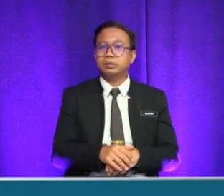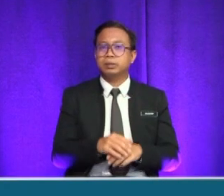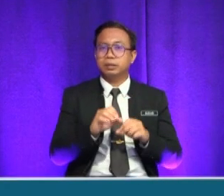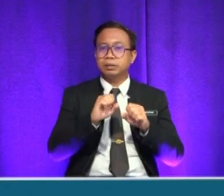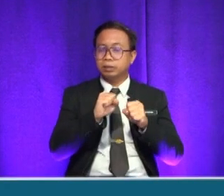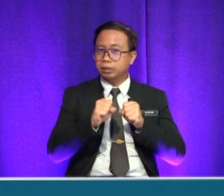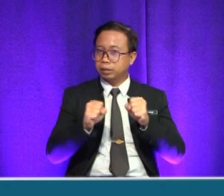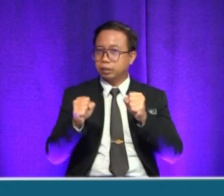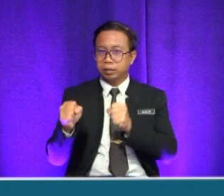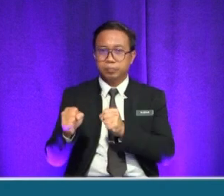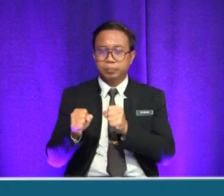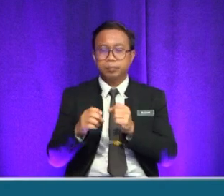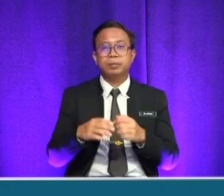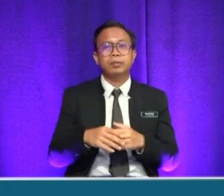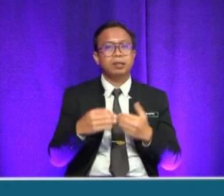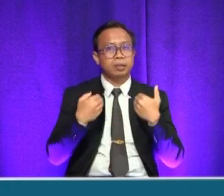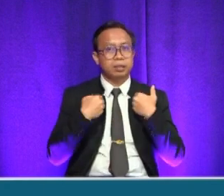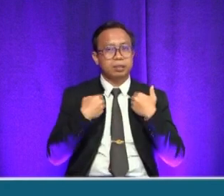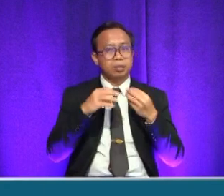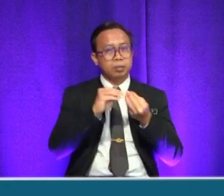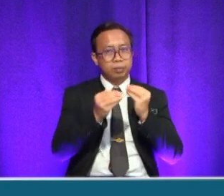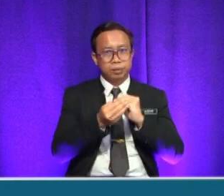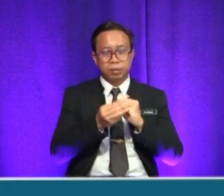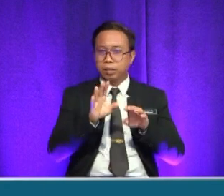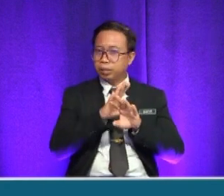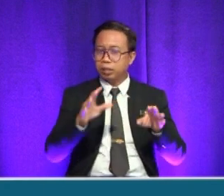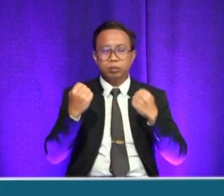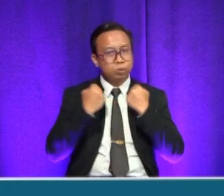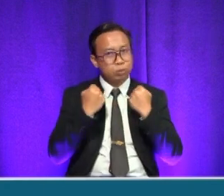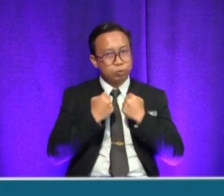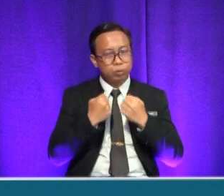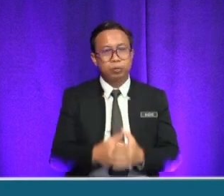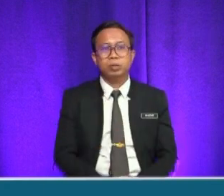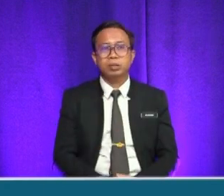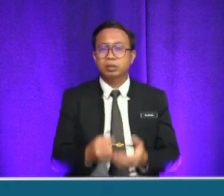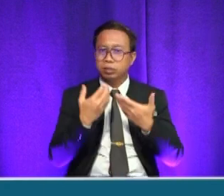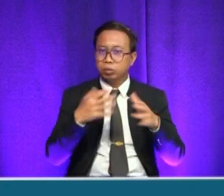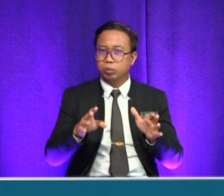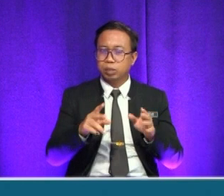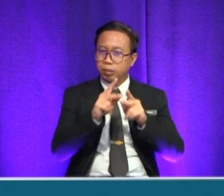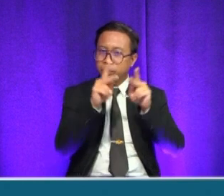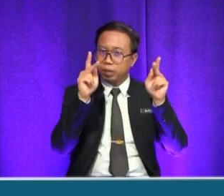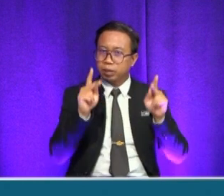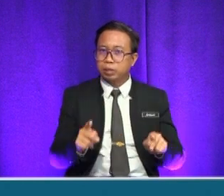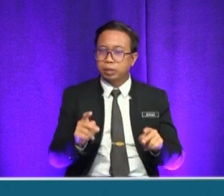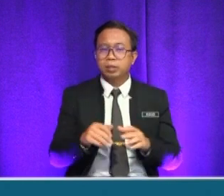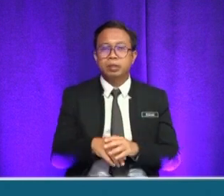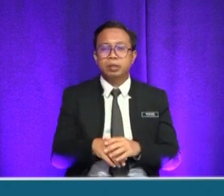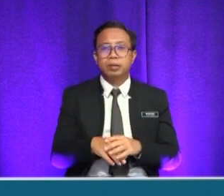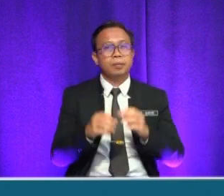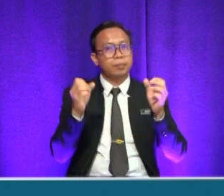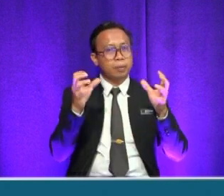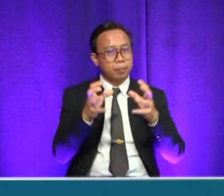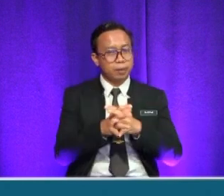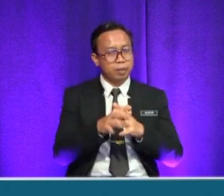penyamak udara tingkap yang mengalami masalah tidak sejuk. Okey, setelah diperiksa didapati pemampat tidak